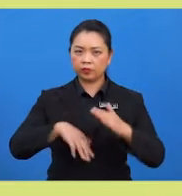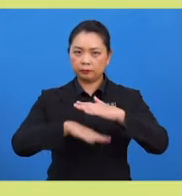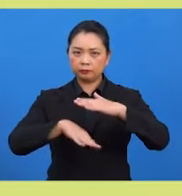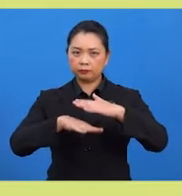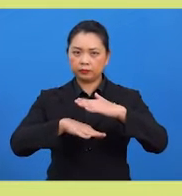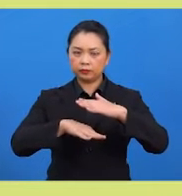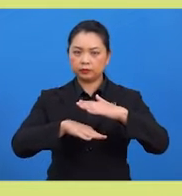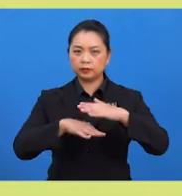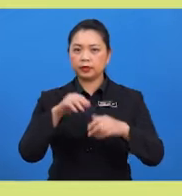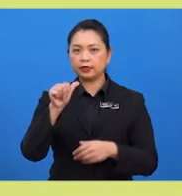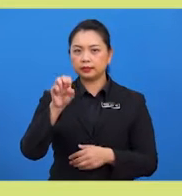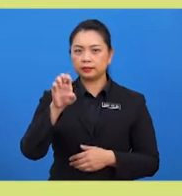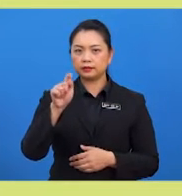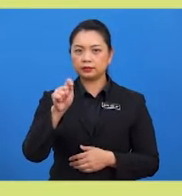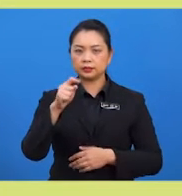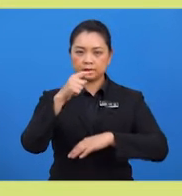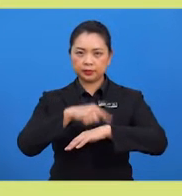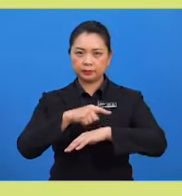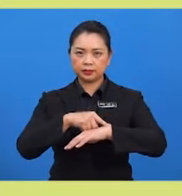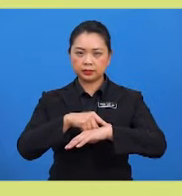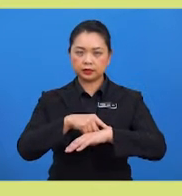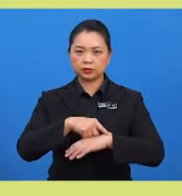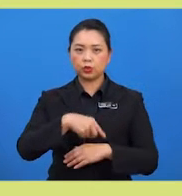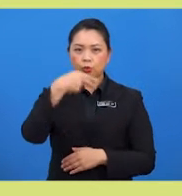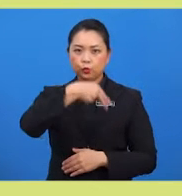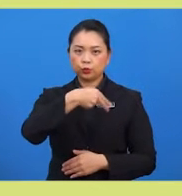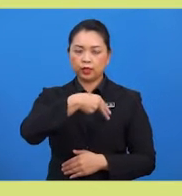bawah komponen aset semasa, peruntukan hutang ragu